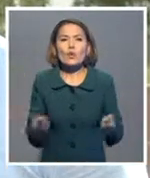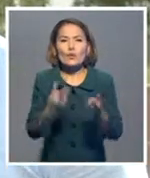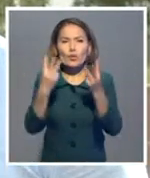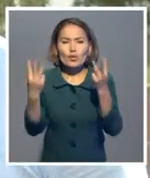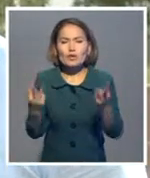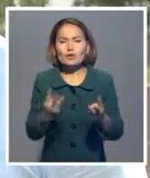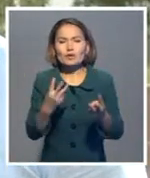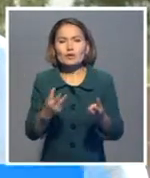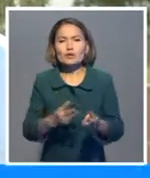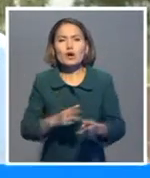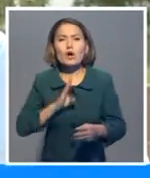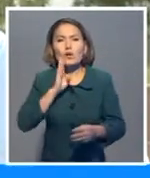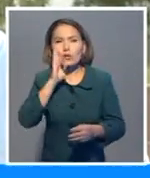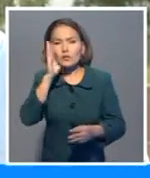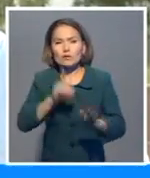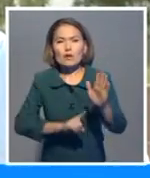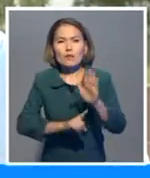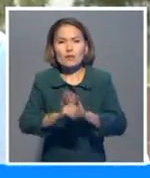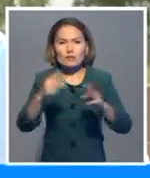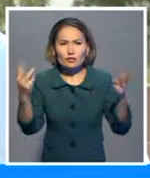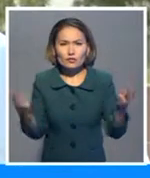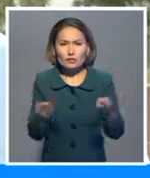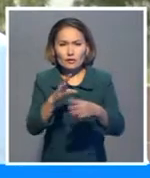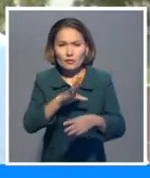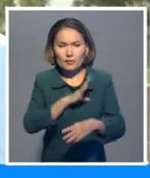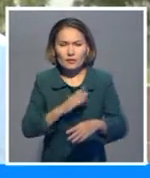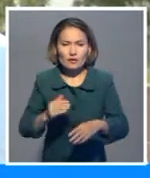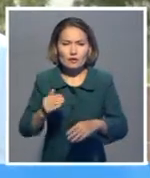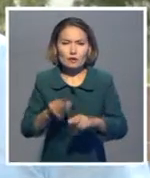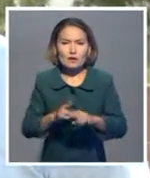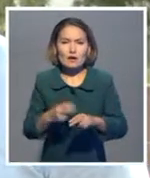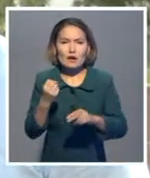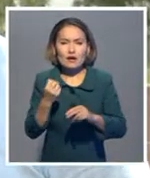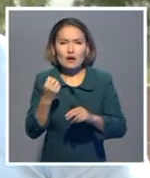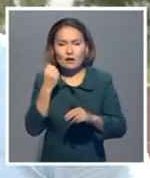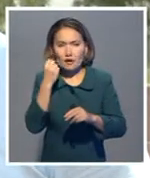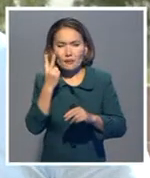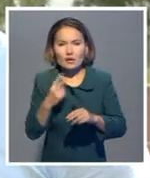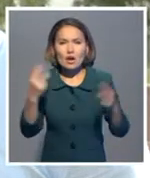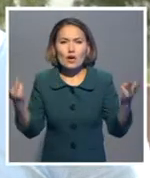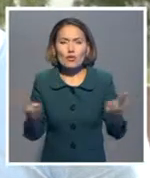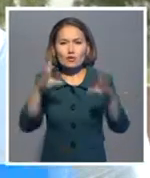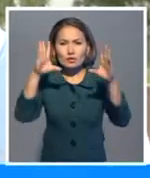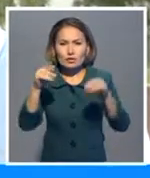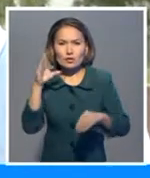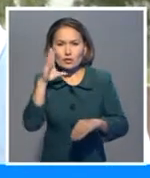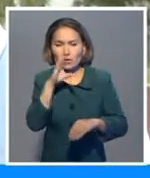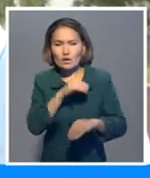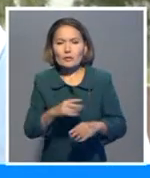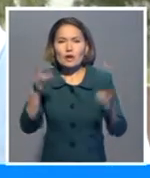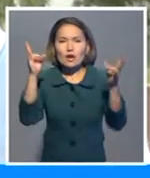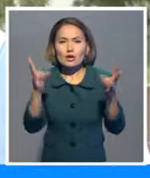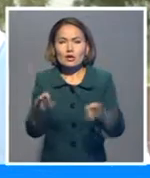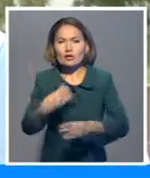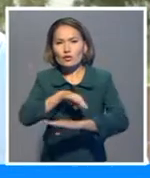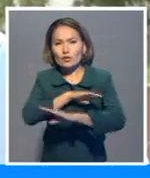минутта ауыздықталып, 22 сағат 10 минутта толықтай сөндірілді. Салдарынан зардап шеккендер мен жараланғандар жоқ. Қазіргі